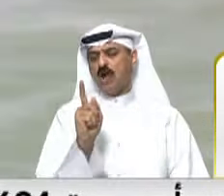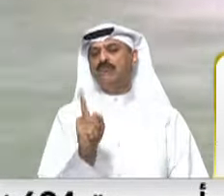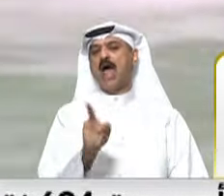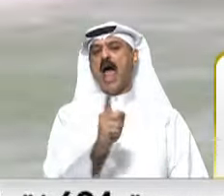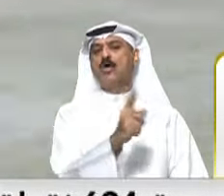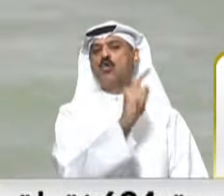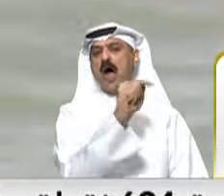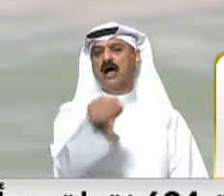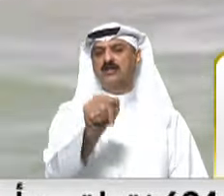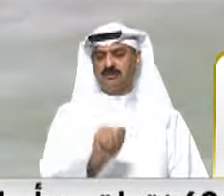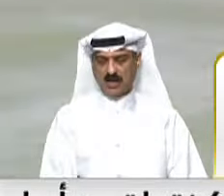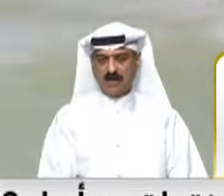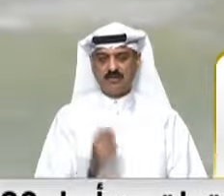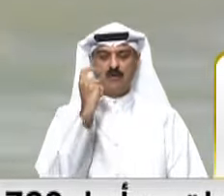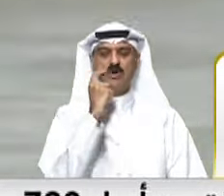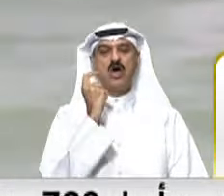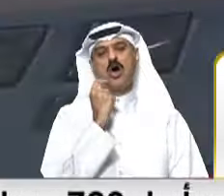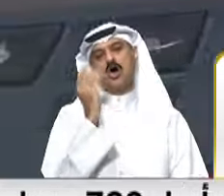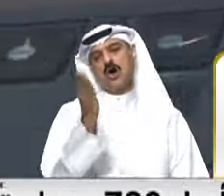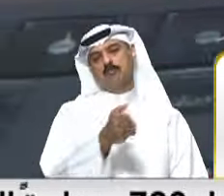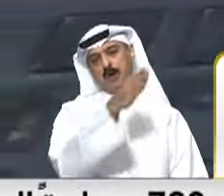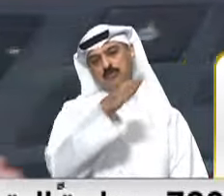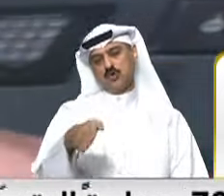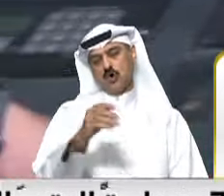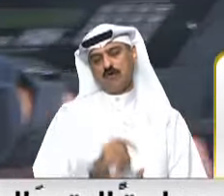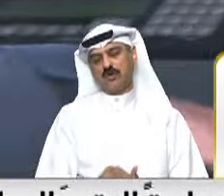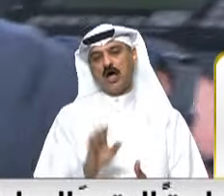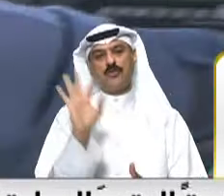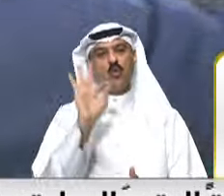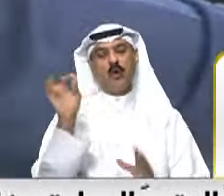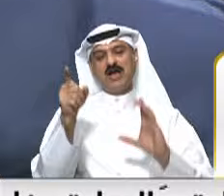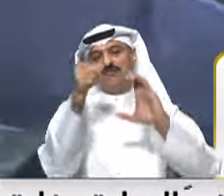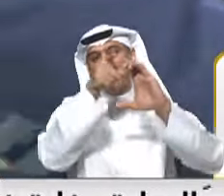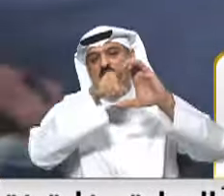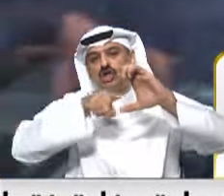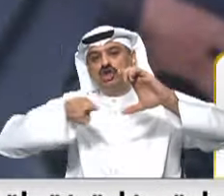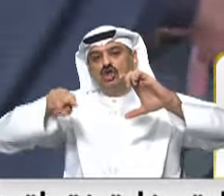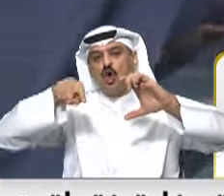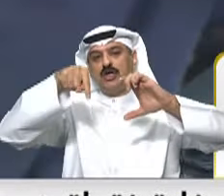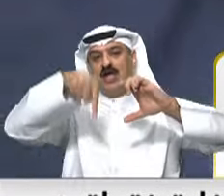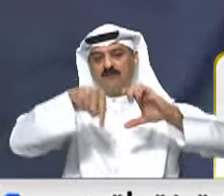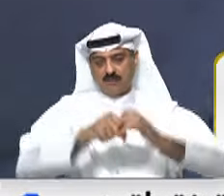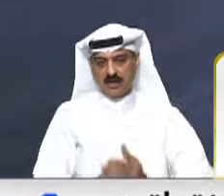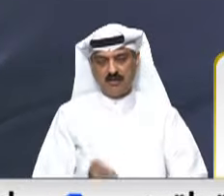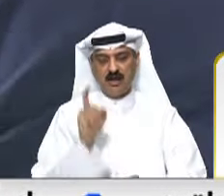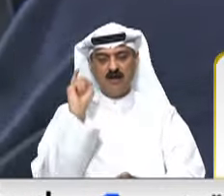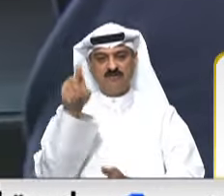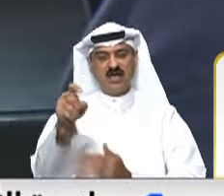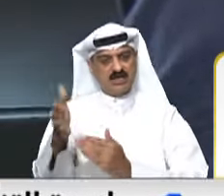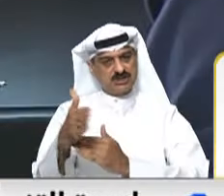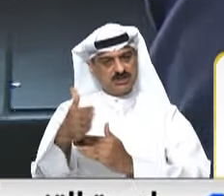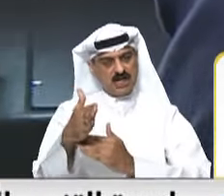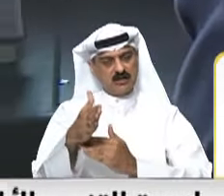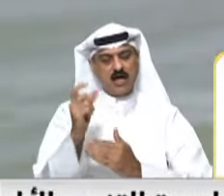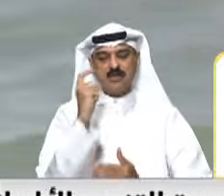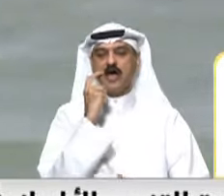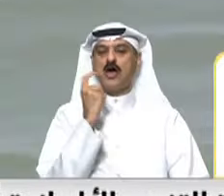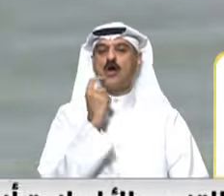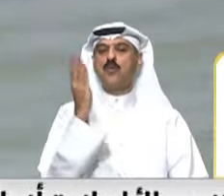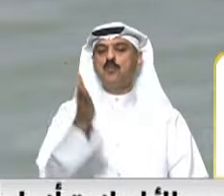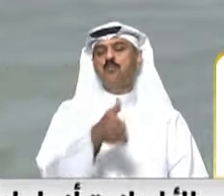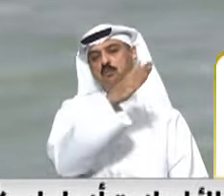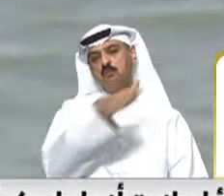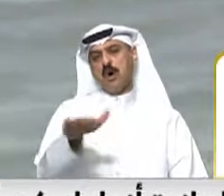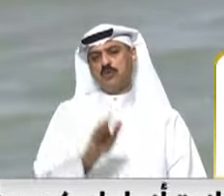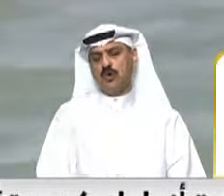جهة تنتهك جون الكويت وتحاول العبث به من خلال الصيد الجائر، فلا مجال في